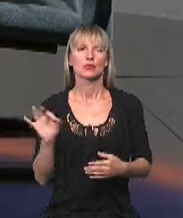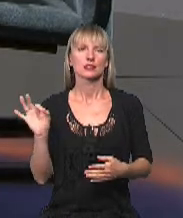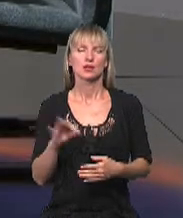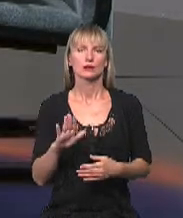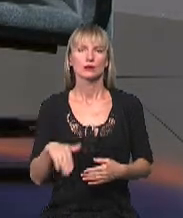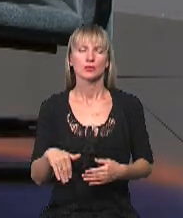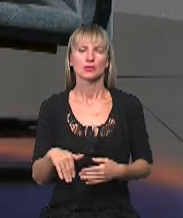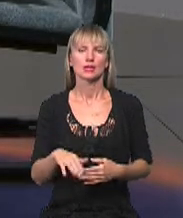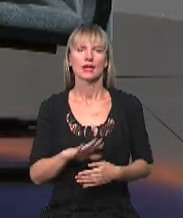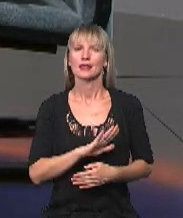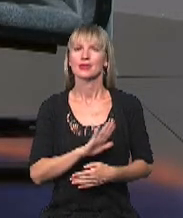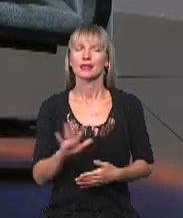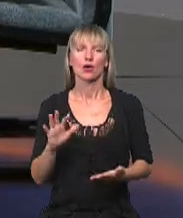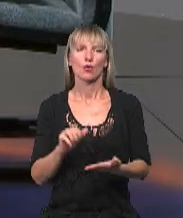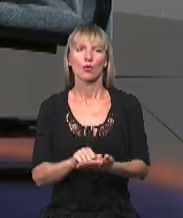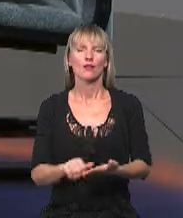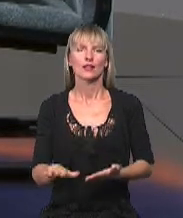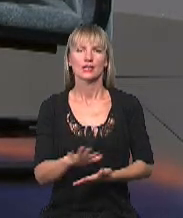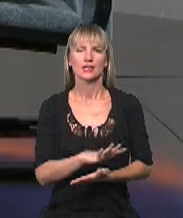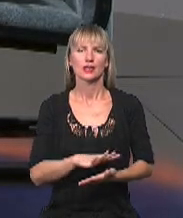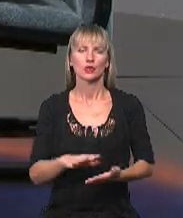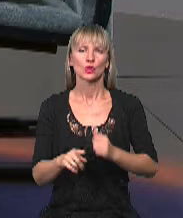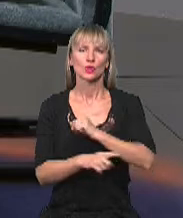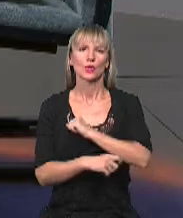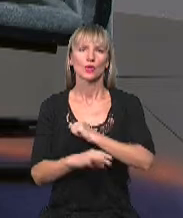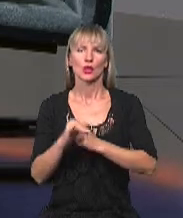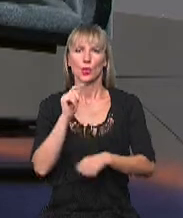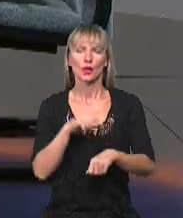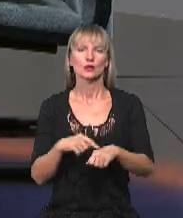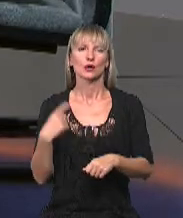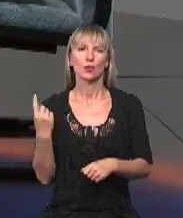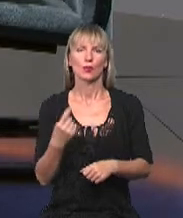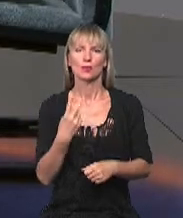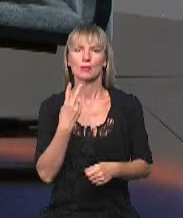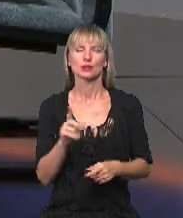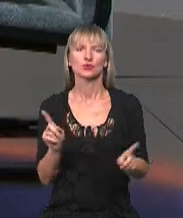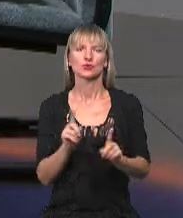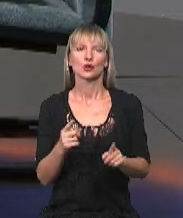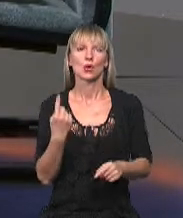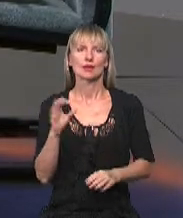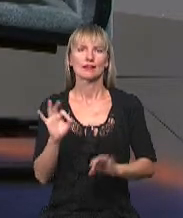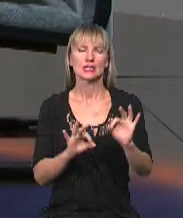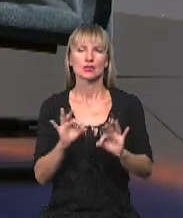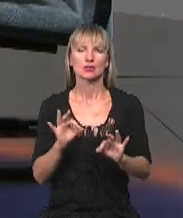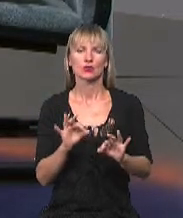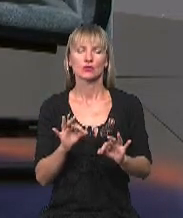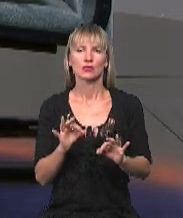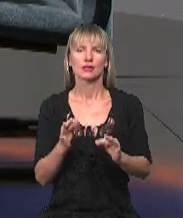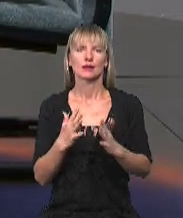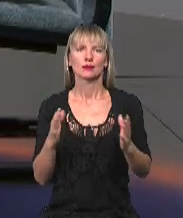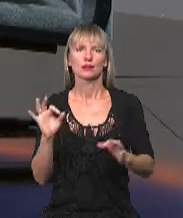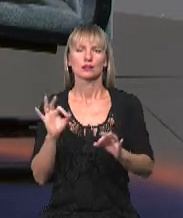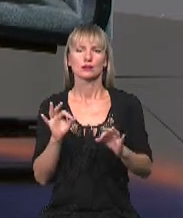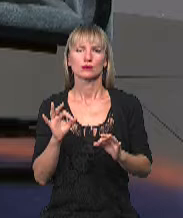після неокупованих територій Донецької і Луганської області. Бачимо, що 1% навіть найближчим часом